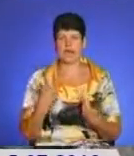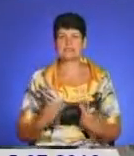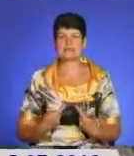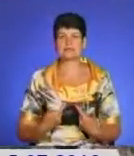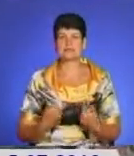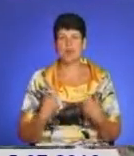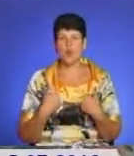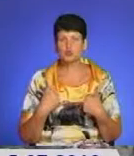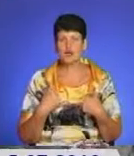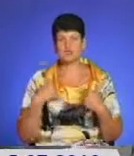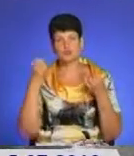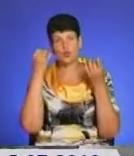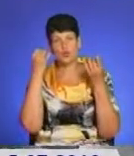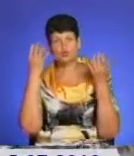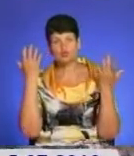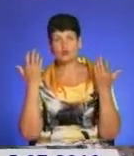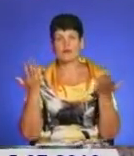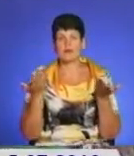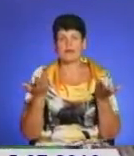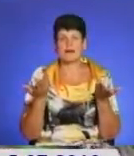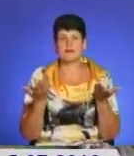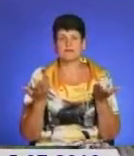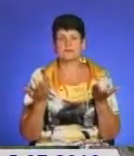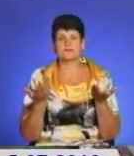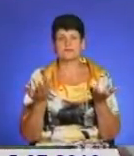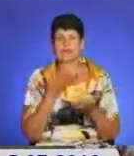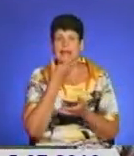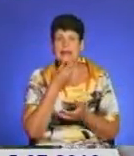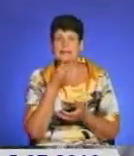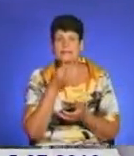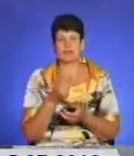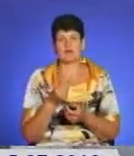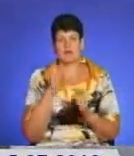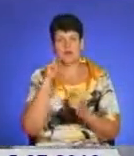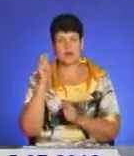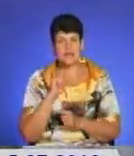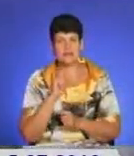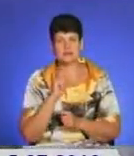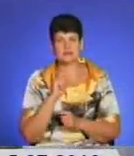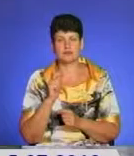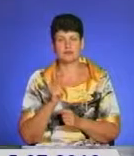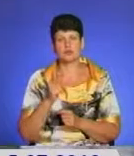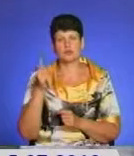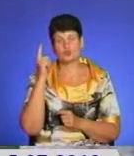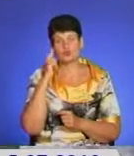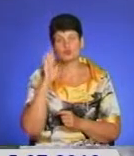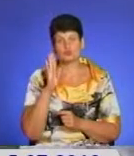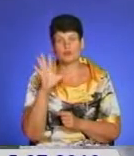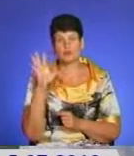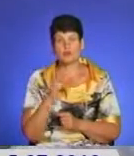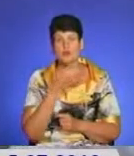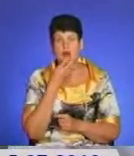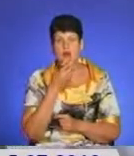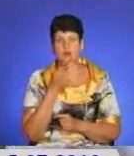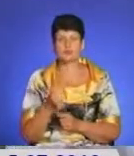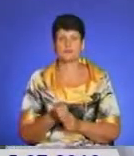в нас культура і яка в нас красива Україна. Думаємо, що буде гарно, класно. У